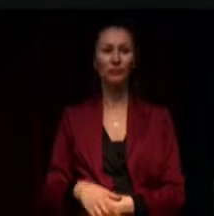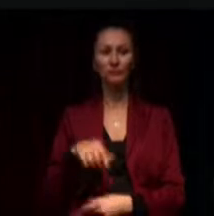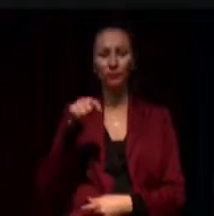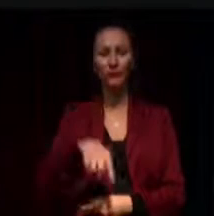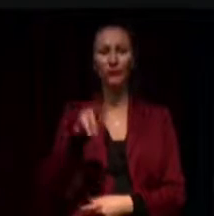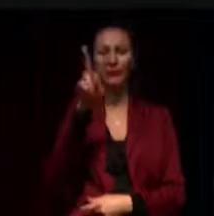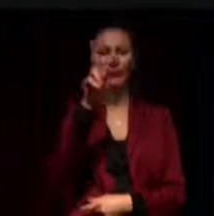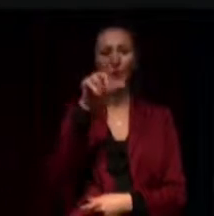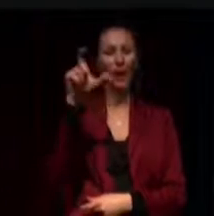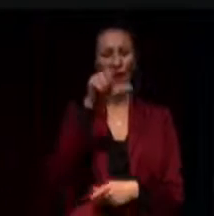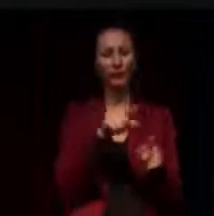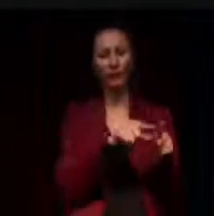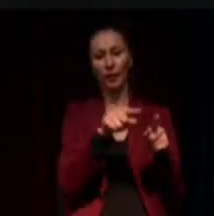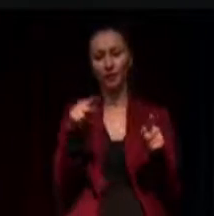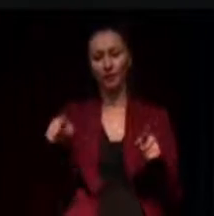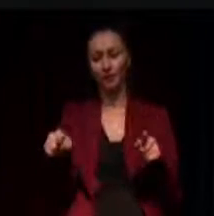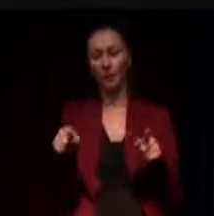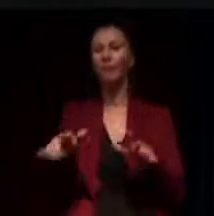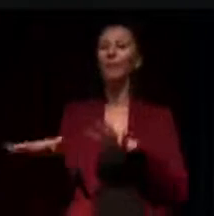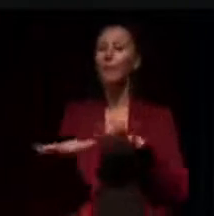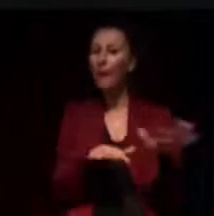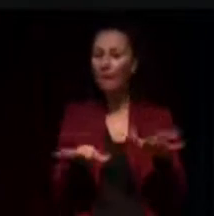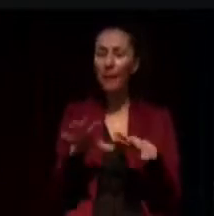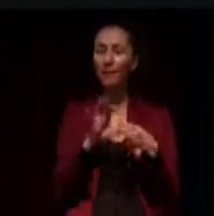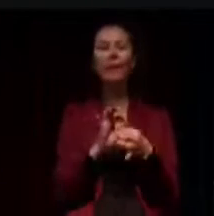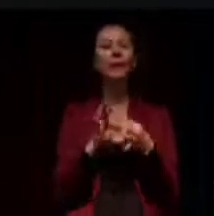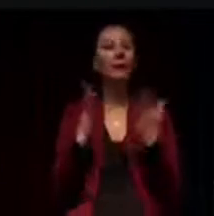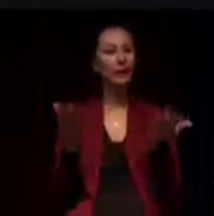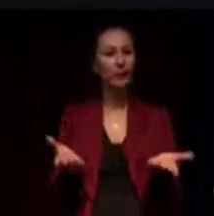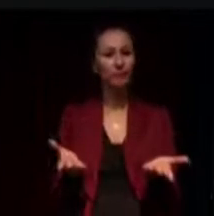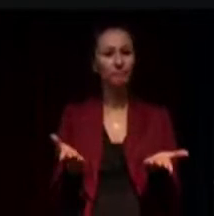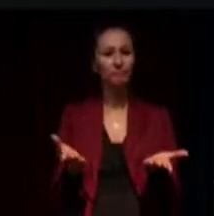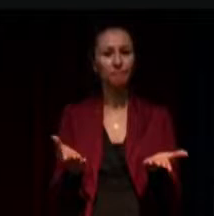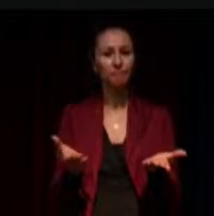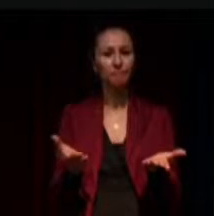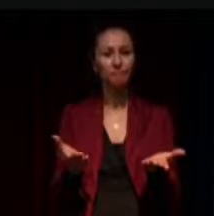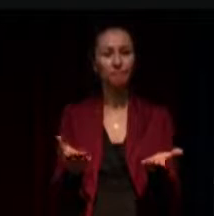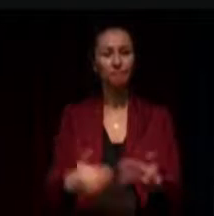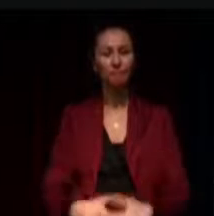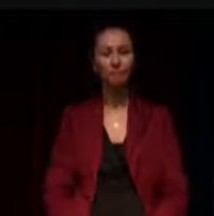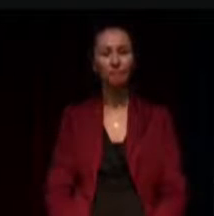Bu 20 ayda depremle ilgili,